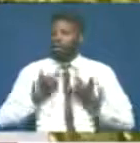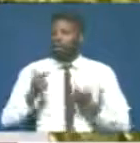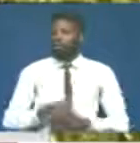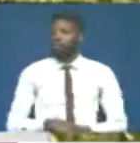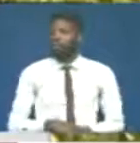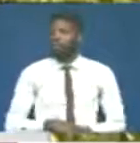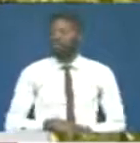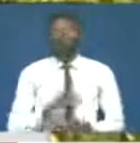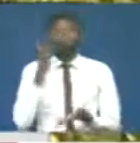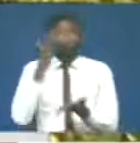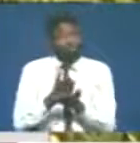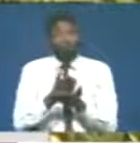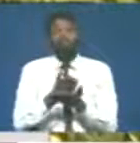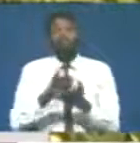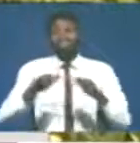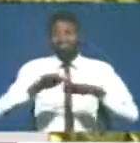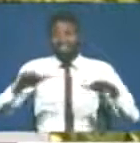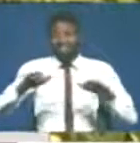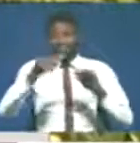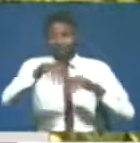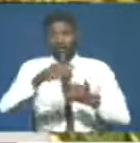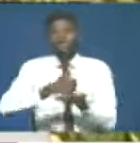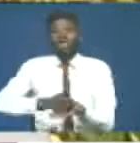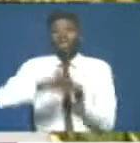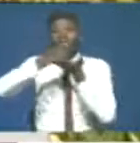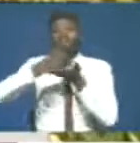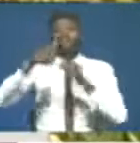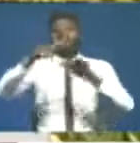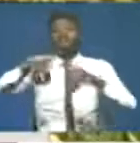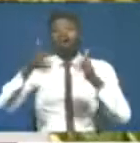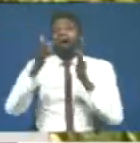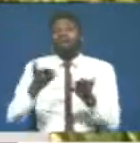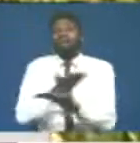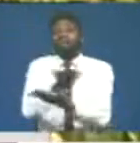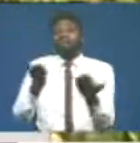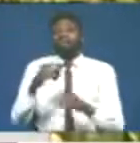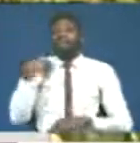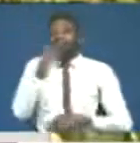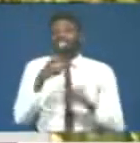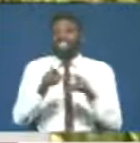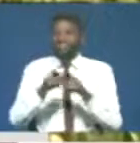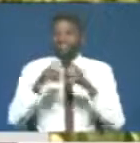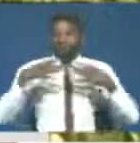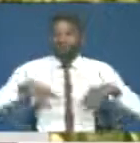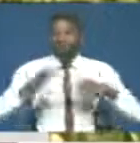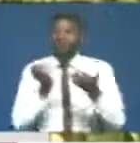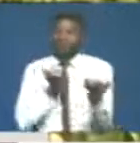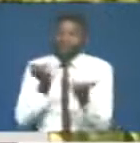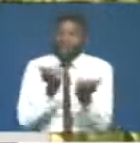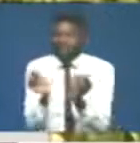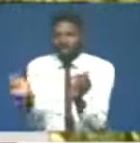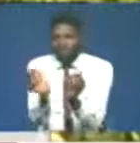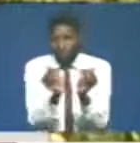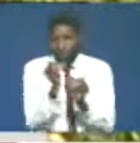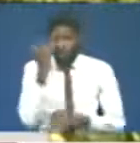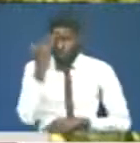ile kweli hii shamba inasaidia wakulima wale ambao pia wafanya biashara wale wa chini. Manake sasa